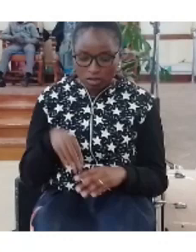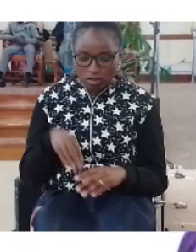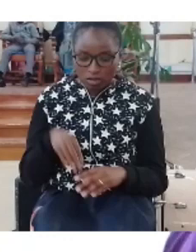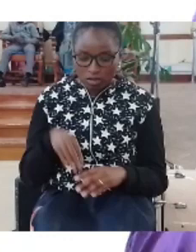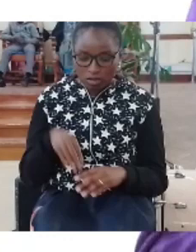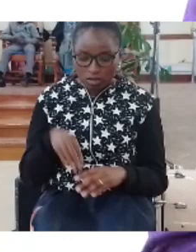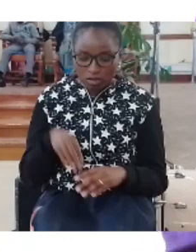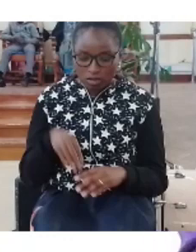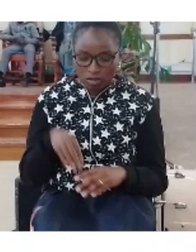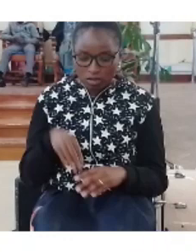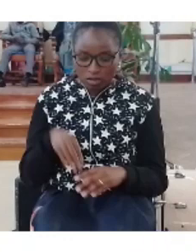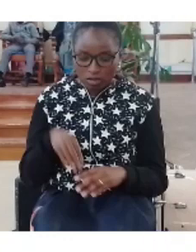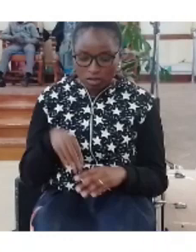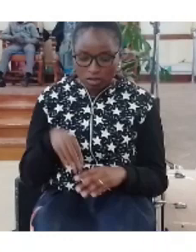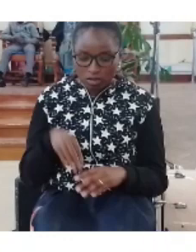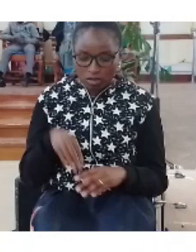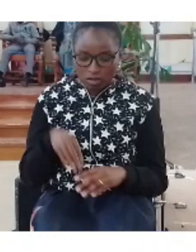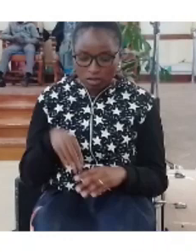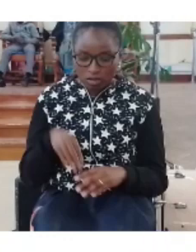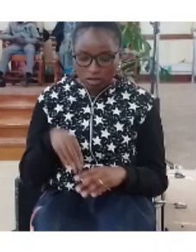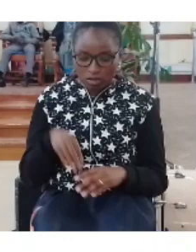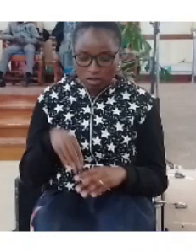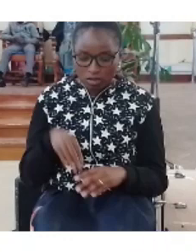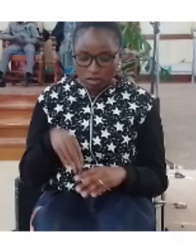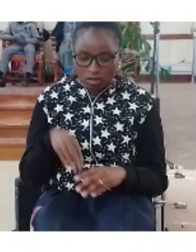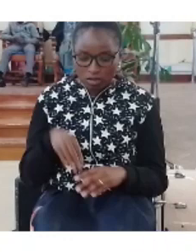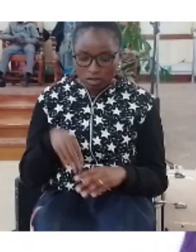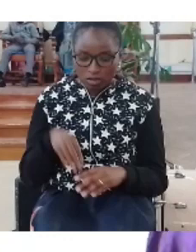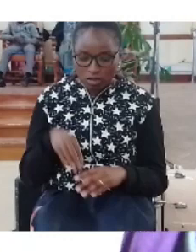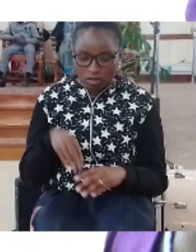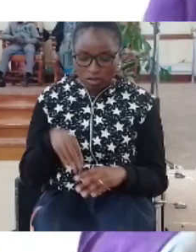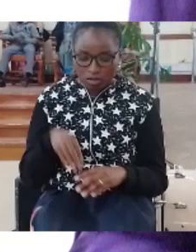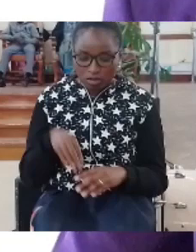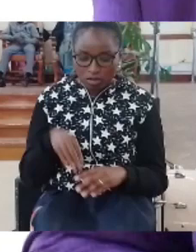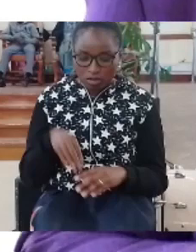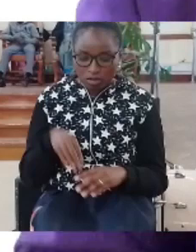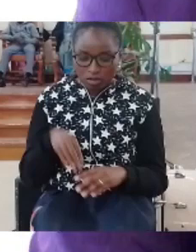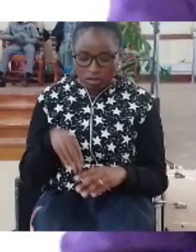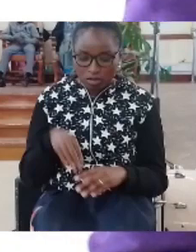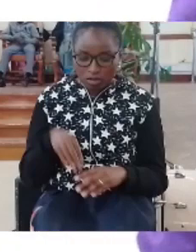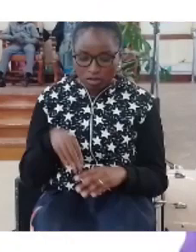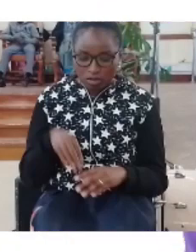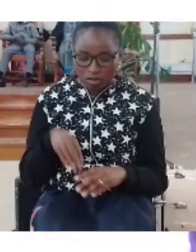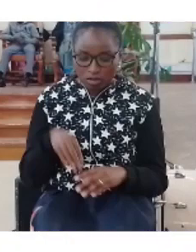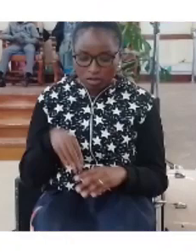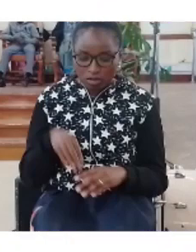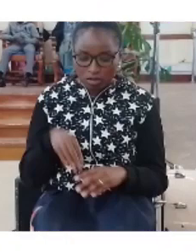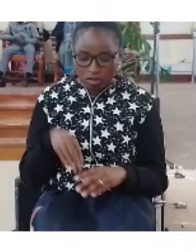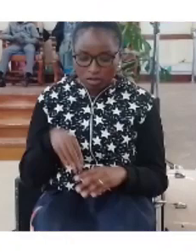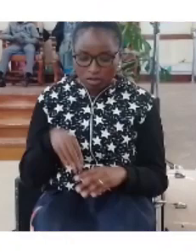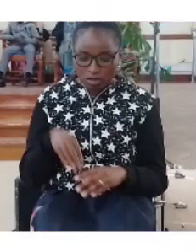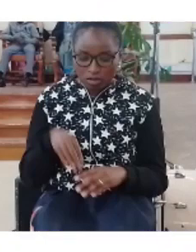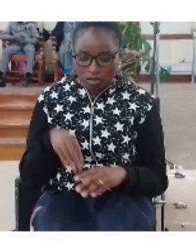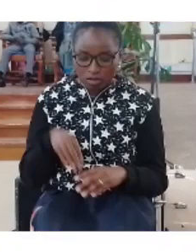perspective, ni ke olona, todo totio na godomwe, na totigua godomwe. Na jeso neo igire, mare maitho,